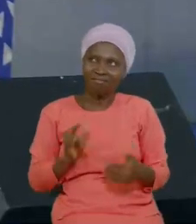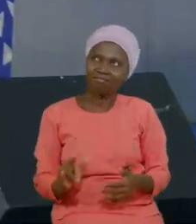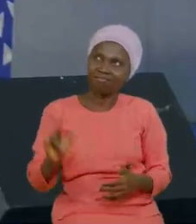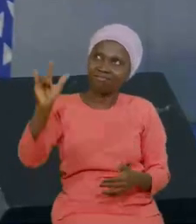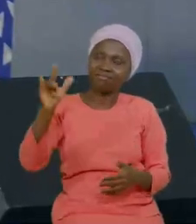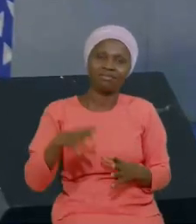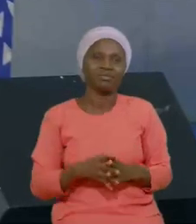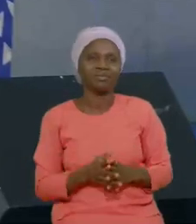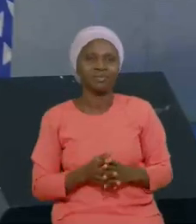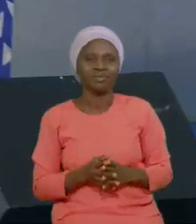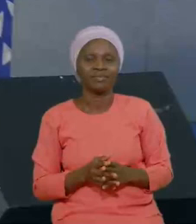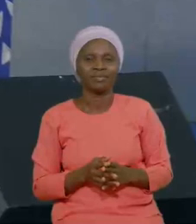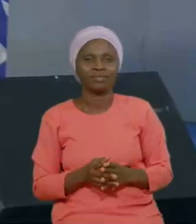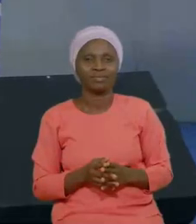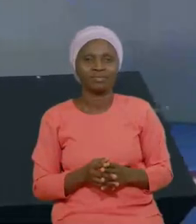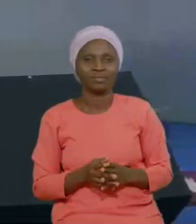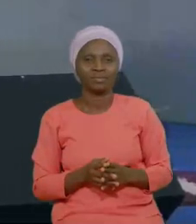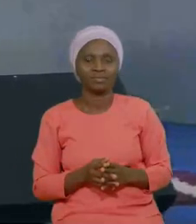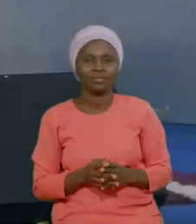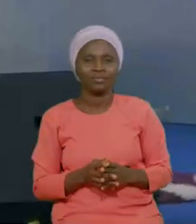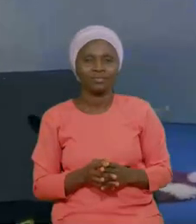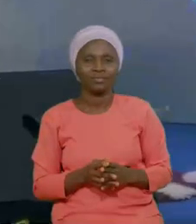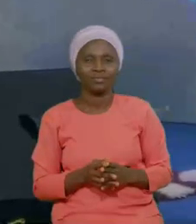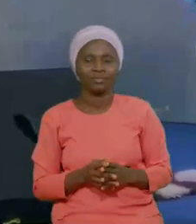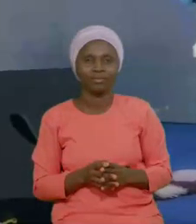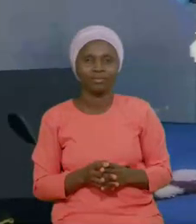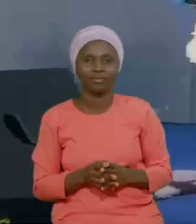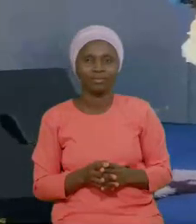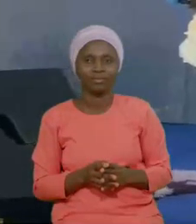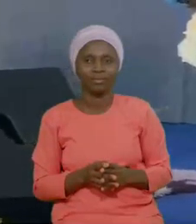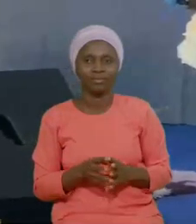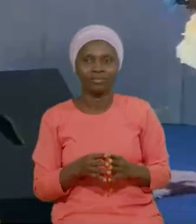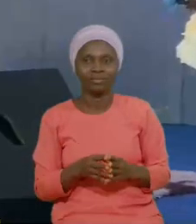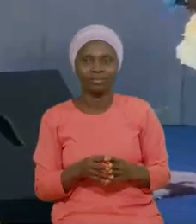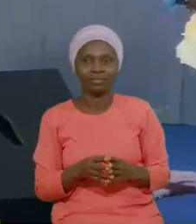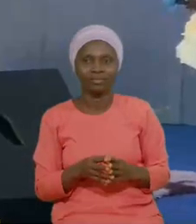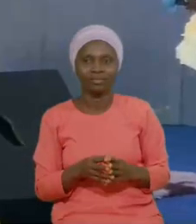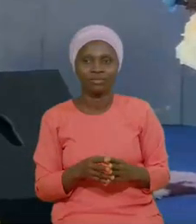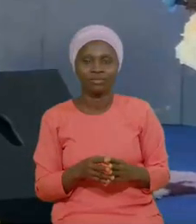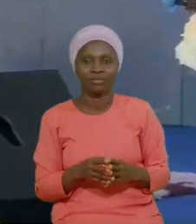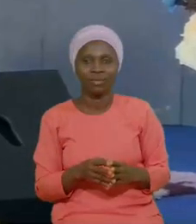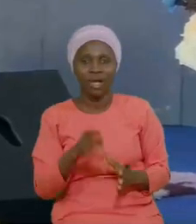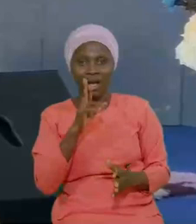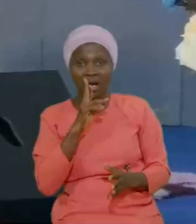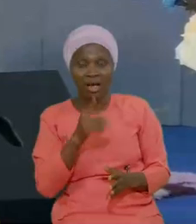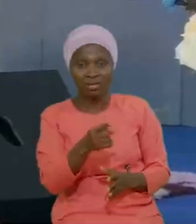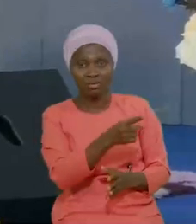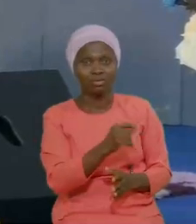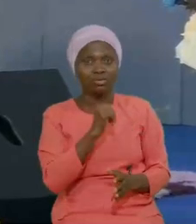Et maintenant tu dis, même le véhicule, ça ne suffit pas. Tu réfléchis et tu penses à comment avoir un avion.